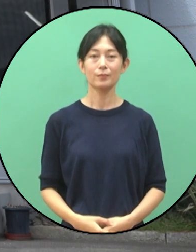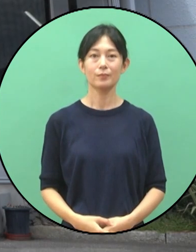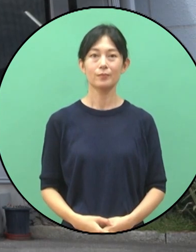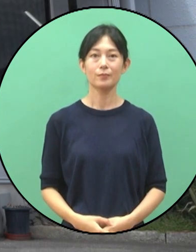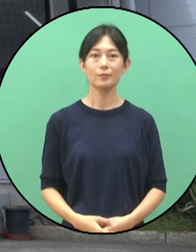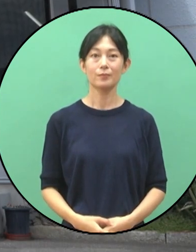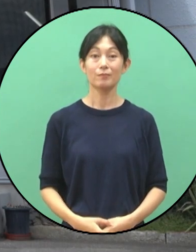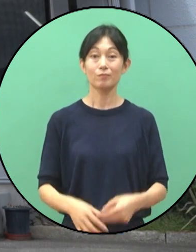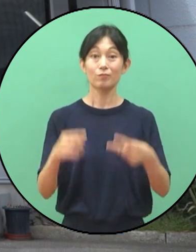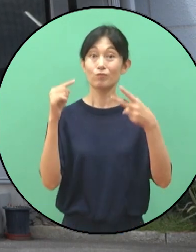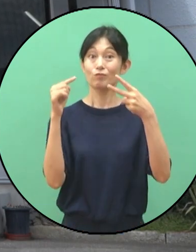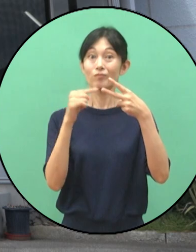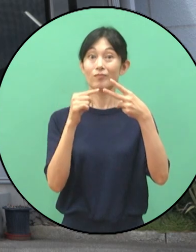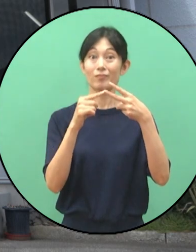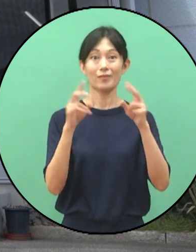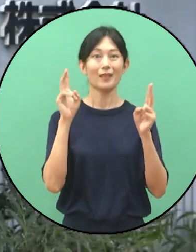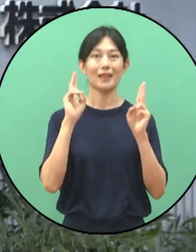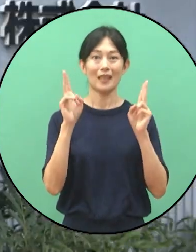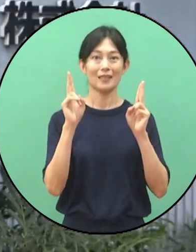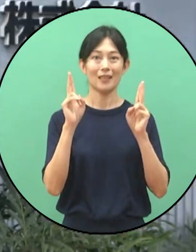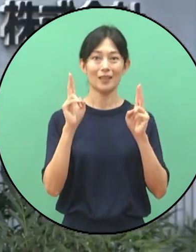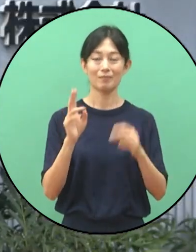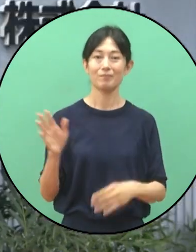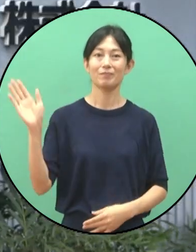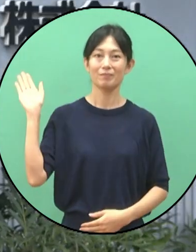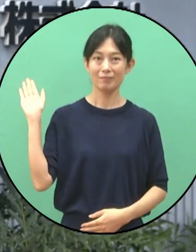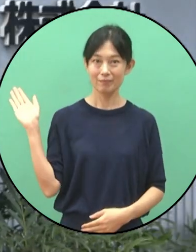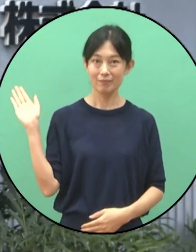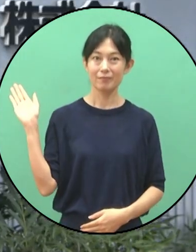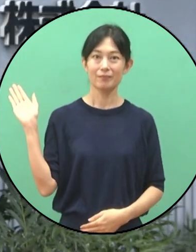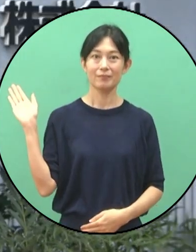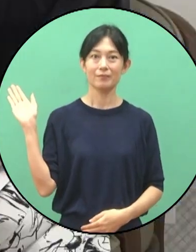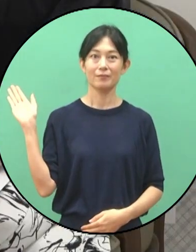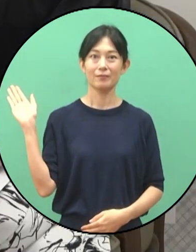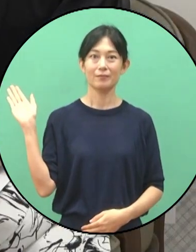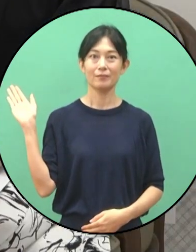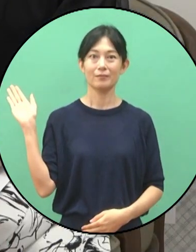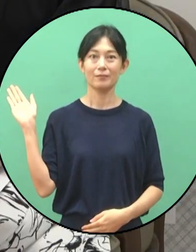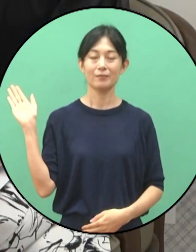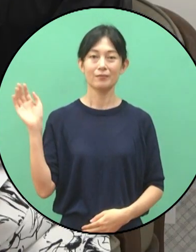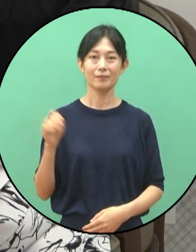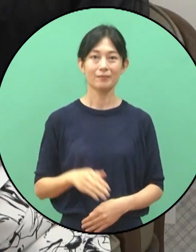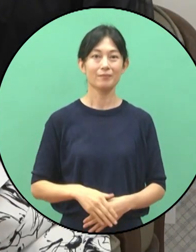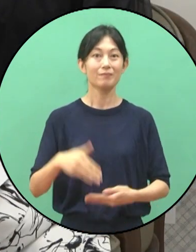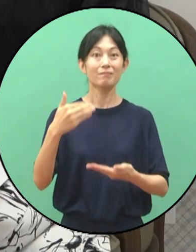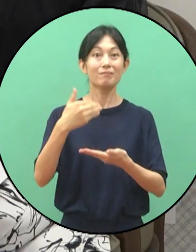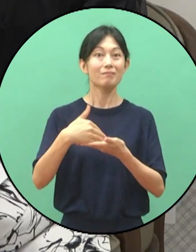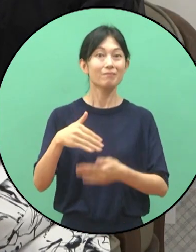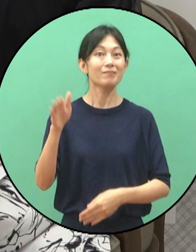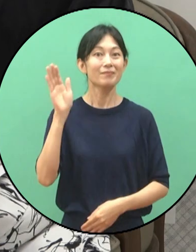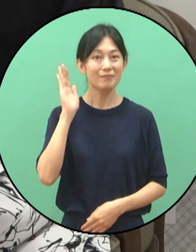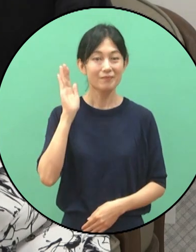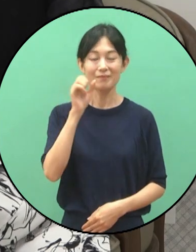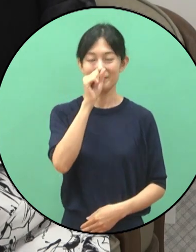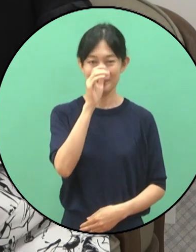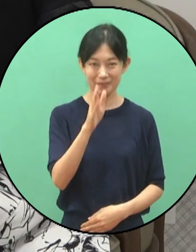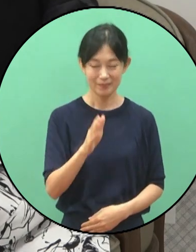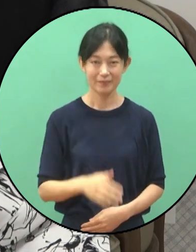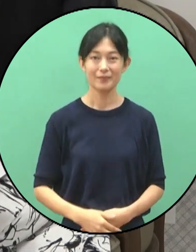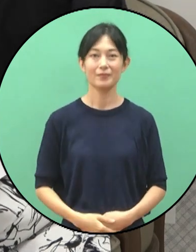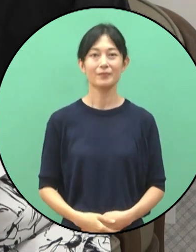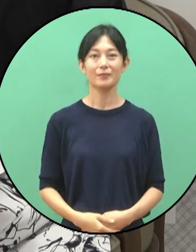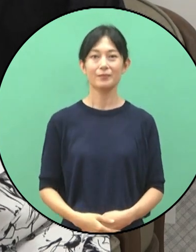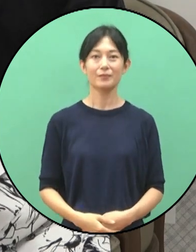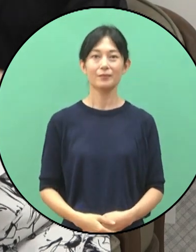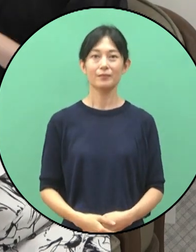殿堂入り2つ目の企業は池田アクト株式会社です。田中社長にお話伺っていきます。よろしくお願いします